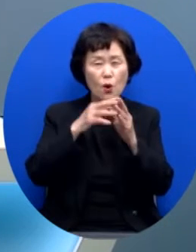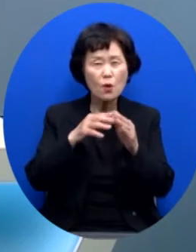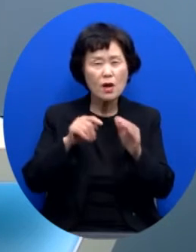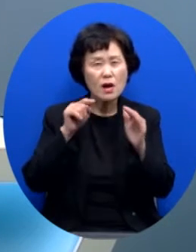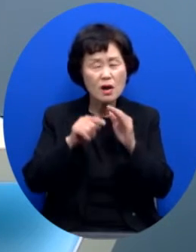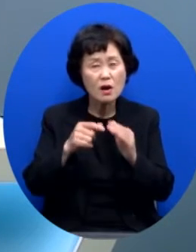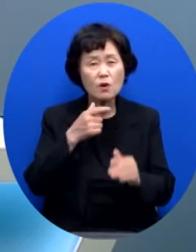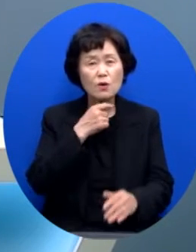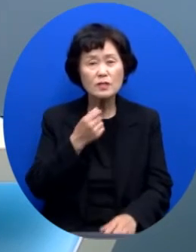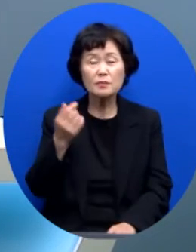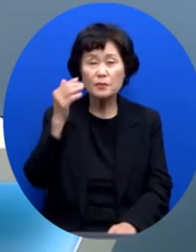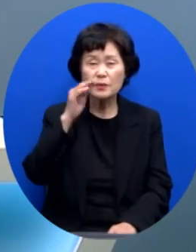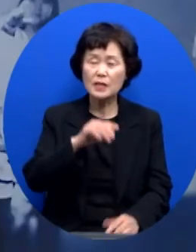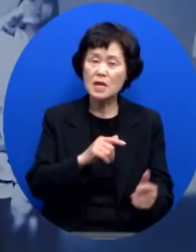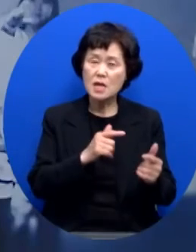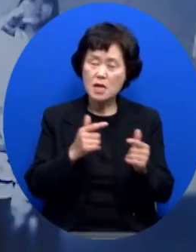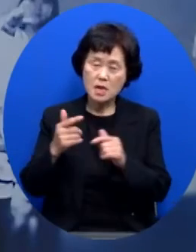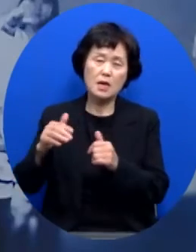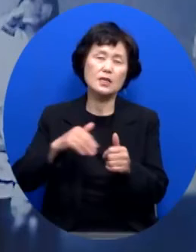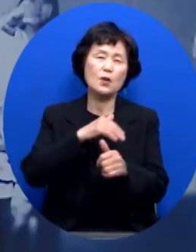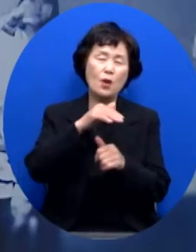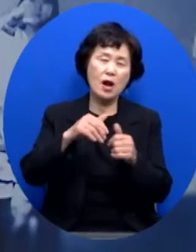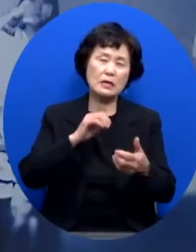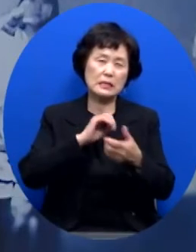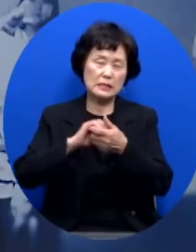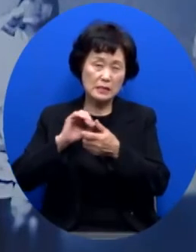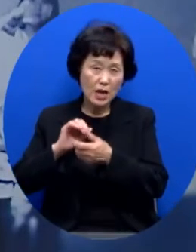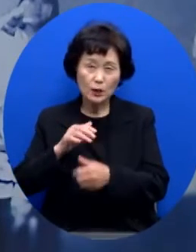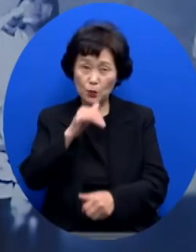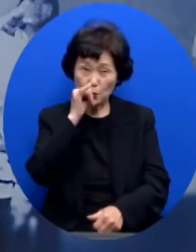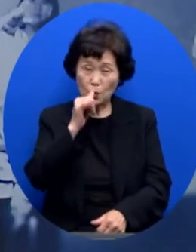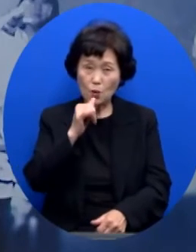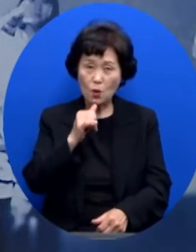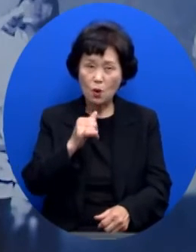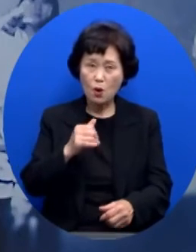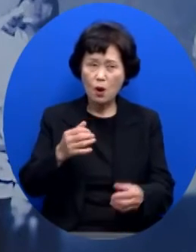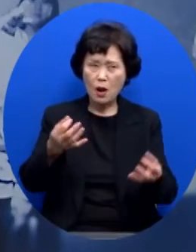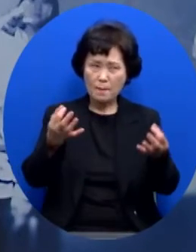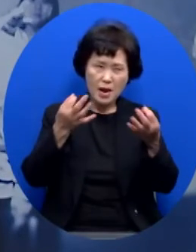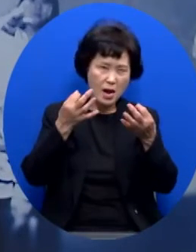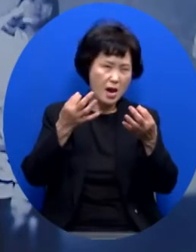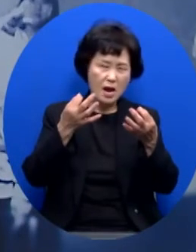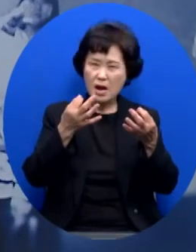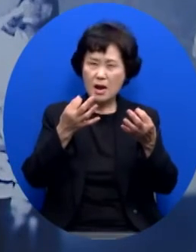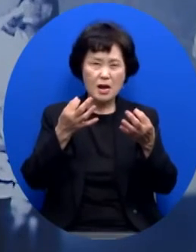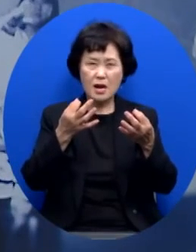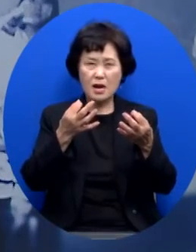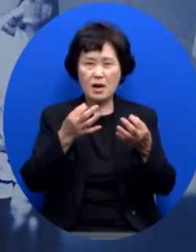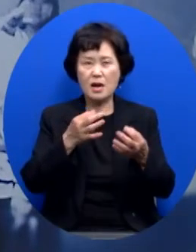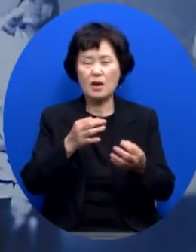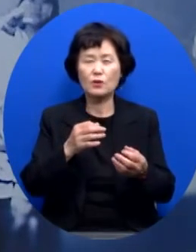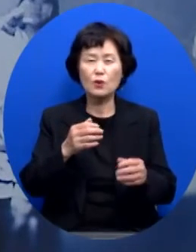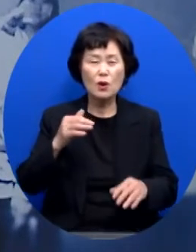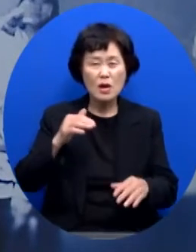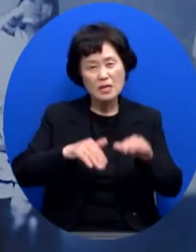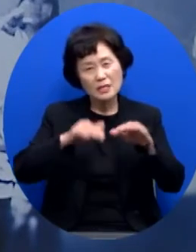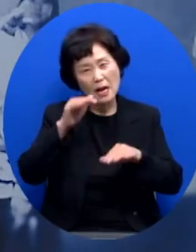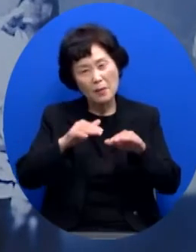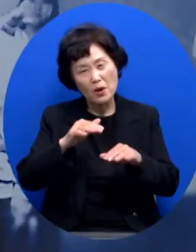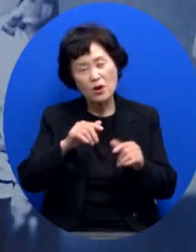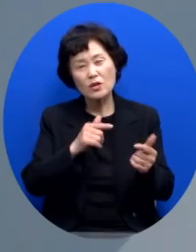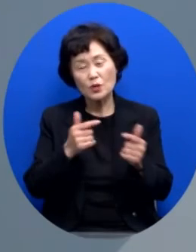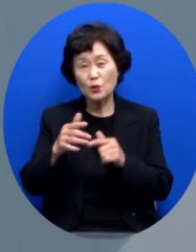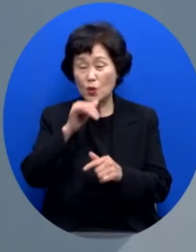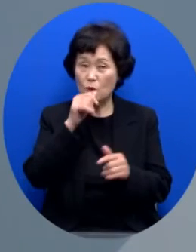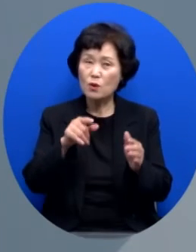싶지만 여러 가지 물리적인 환경들 또는 차가운 시선들로 인해서 또 차별과 편견으로 인해서 신앙생활을